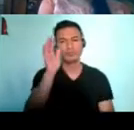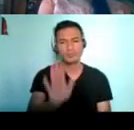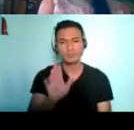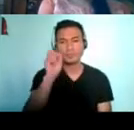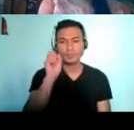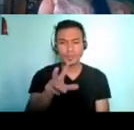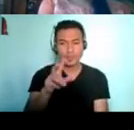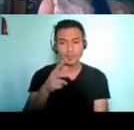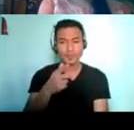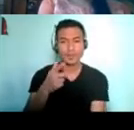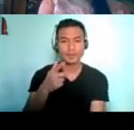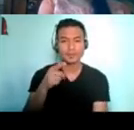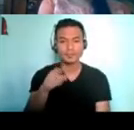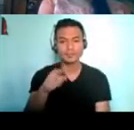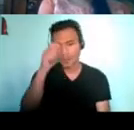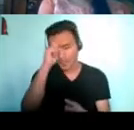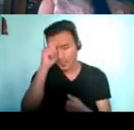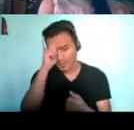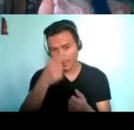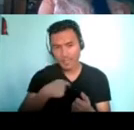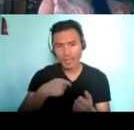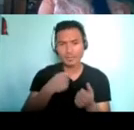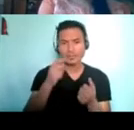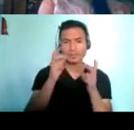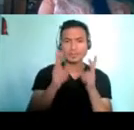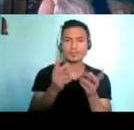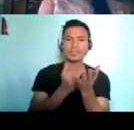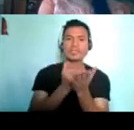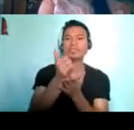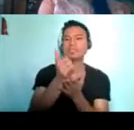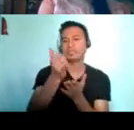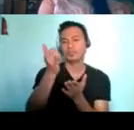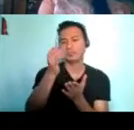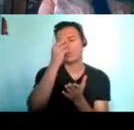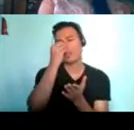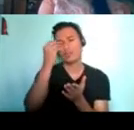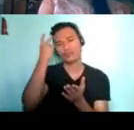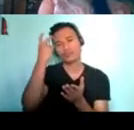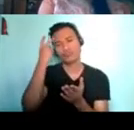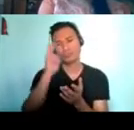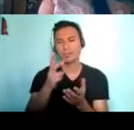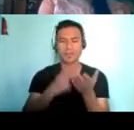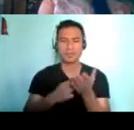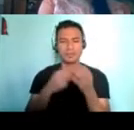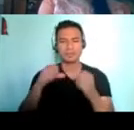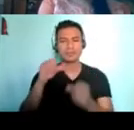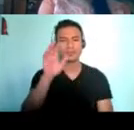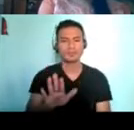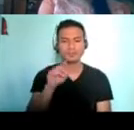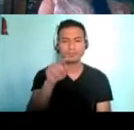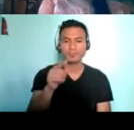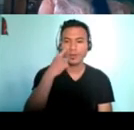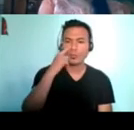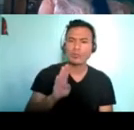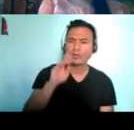तर त्यो मूल्य मान्यता चाहिँ हामी उही कृषि युगकै लिएर बसेर हिँड्न खोज्छौँ होइन। त्यस बेलाको